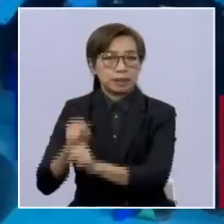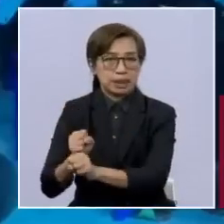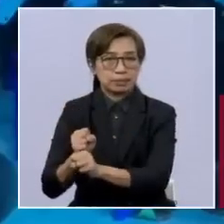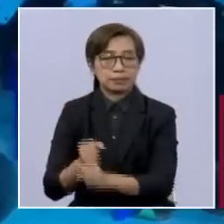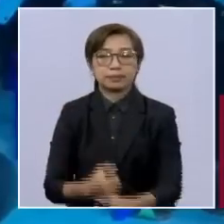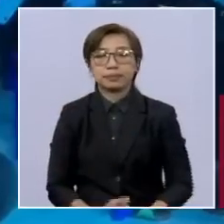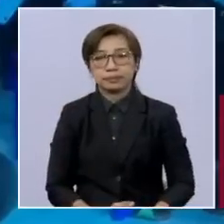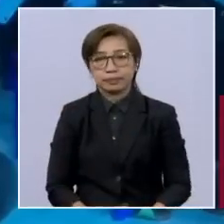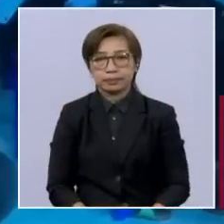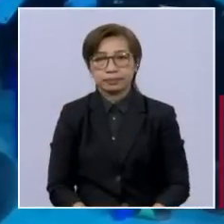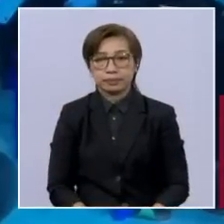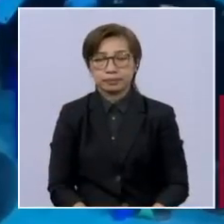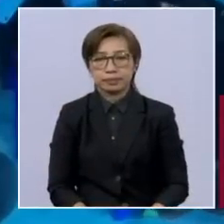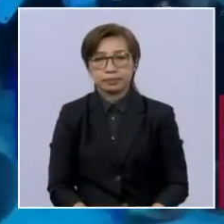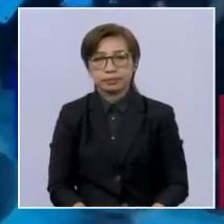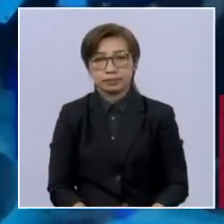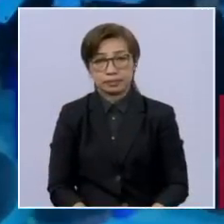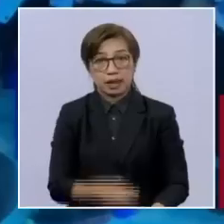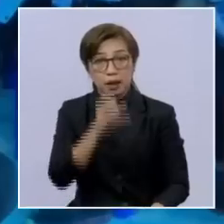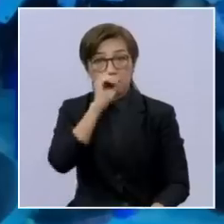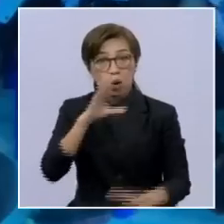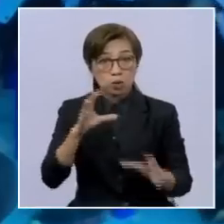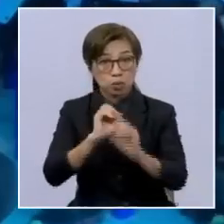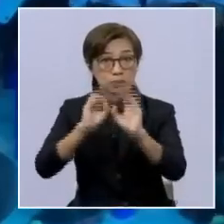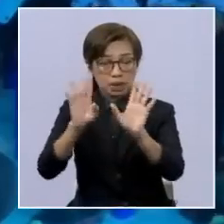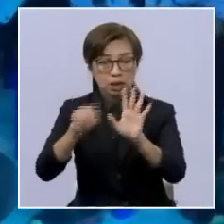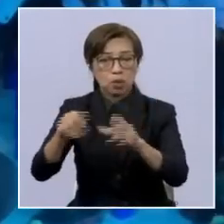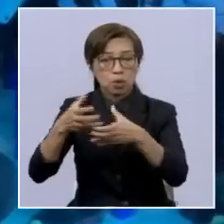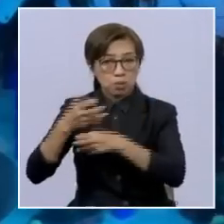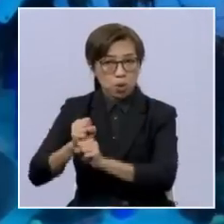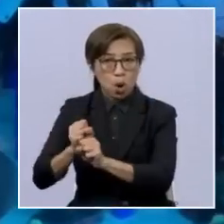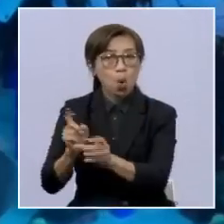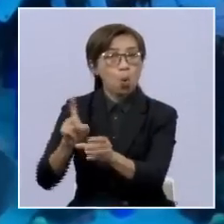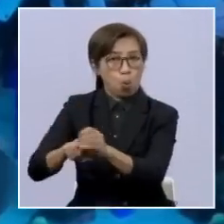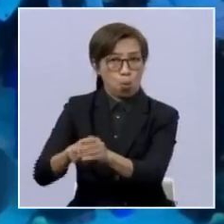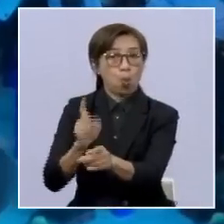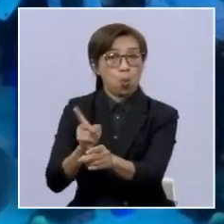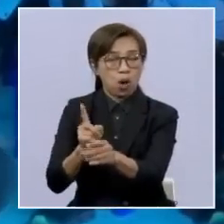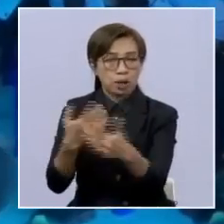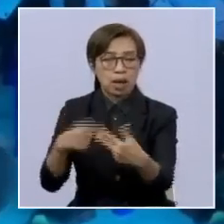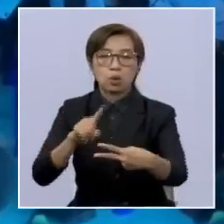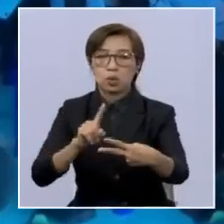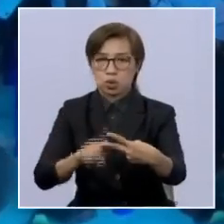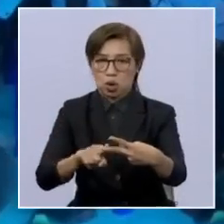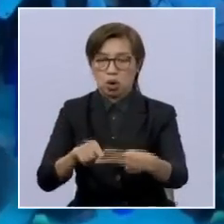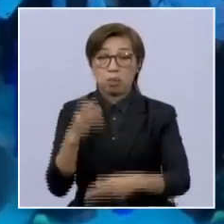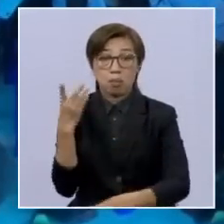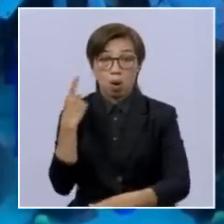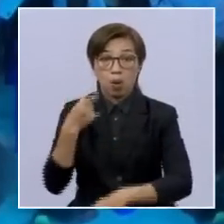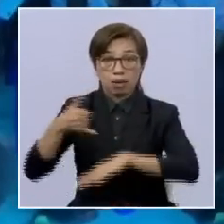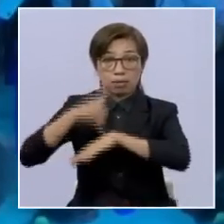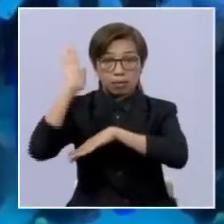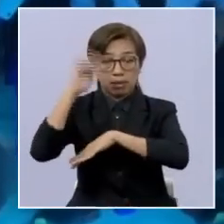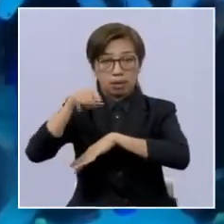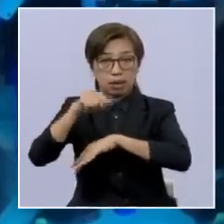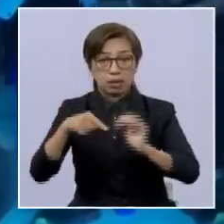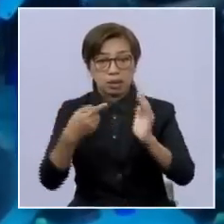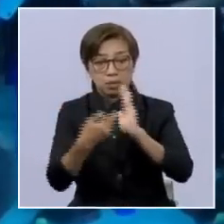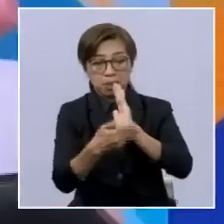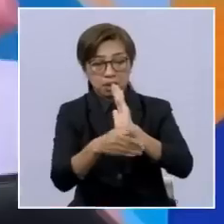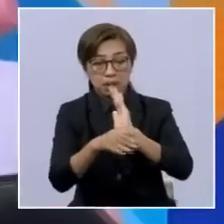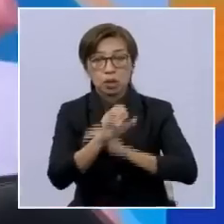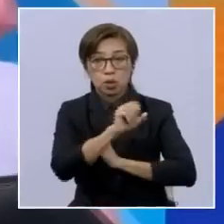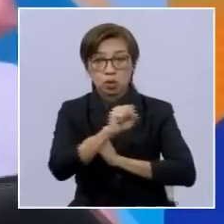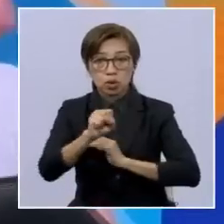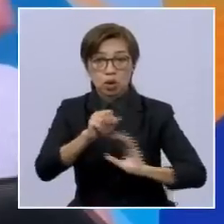ย์ค่ะ นี่นะฮะคือนอกจากจะยืนยันว่าตัวเองอยู่กับพรรคต่อไปแล้วเมื่อวานนี้ก็เป็นอีเวนต์เปิดตัวว่าที่ผู้สมัครของหลายจังหวัดภาคตะวันออกของพรรคไป